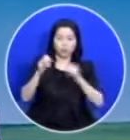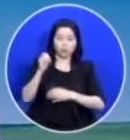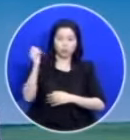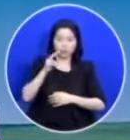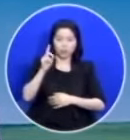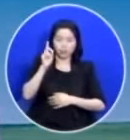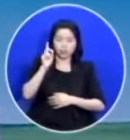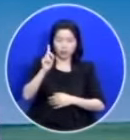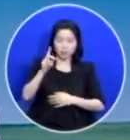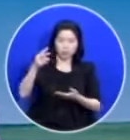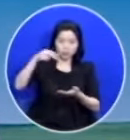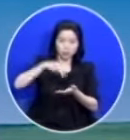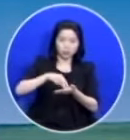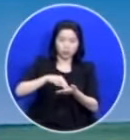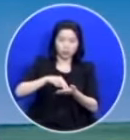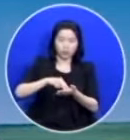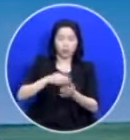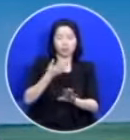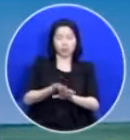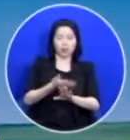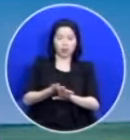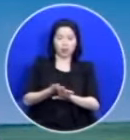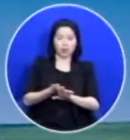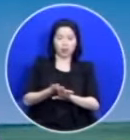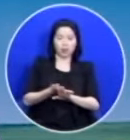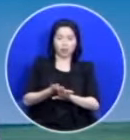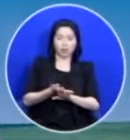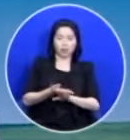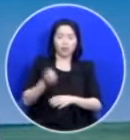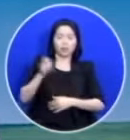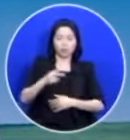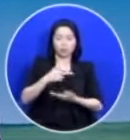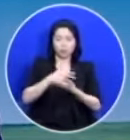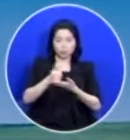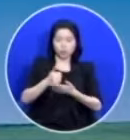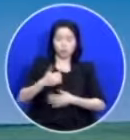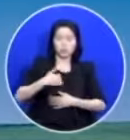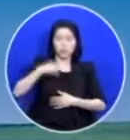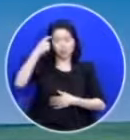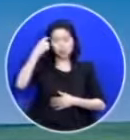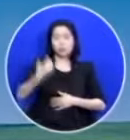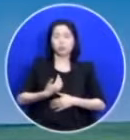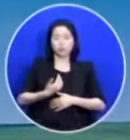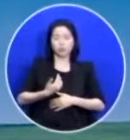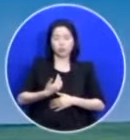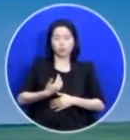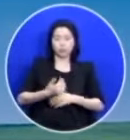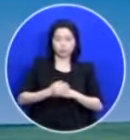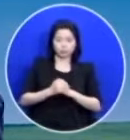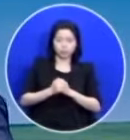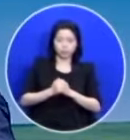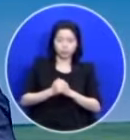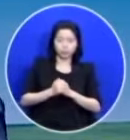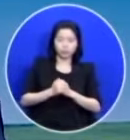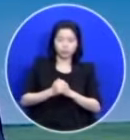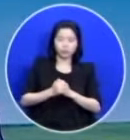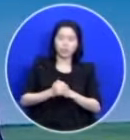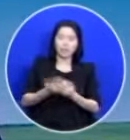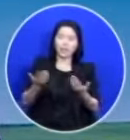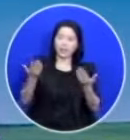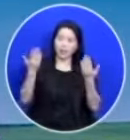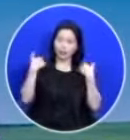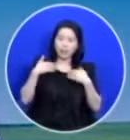한번 섰는데 달라지더라고요 그리고 주님이 제게 물으세요 지난